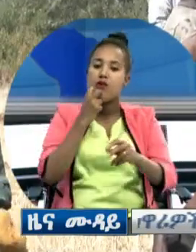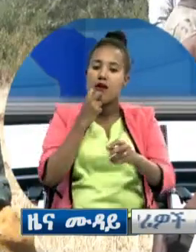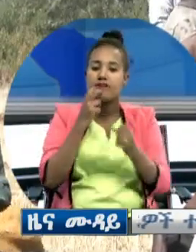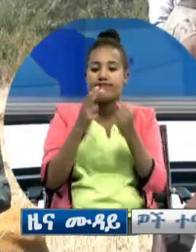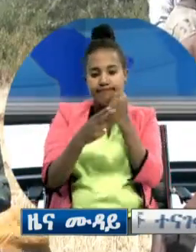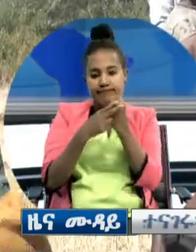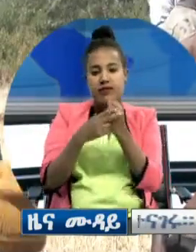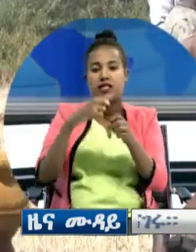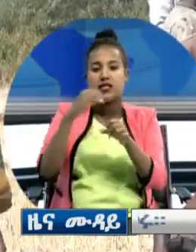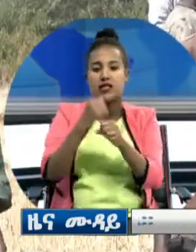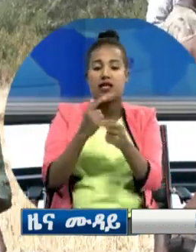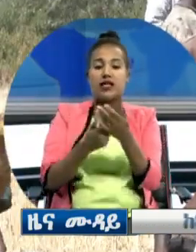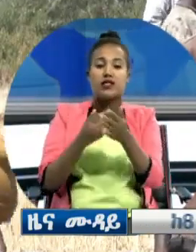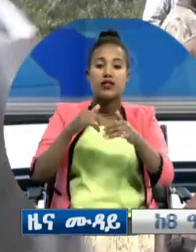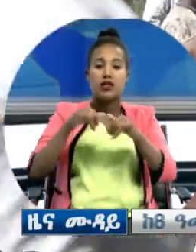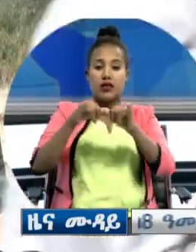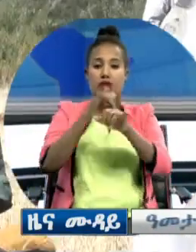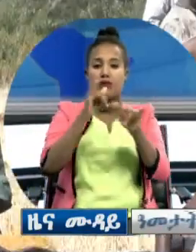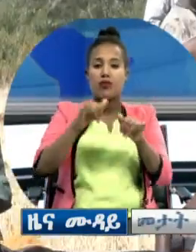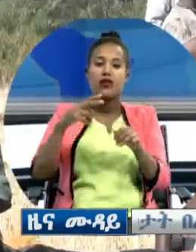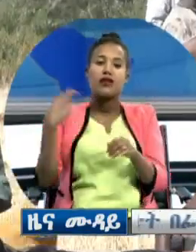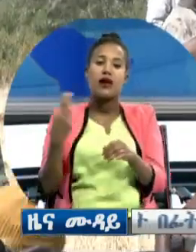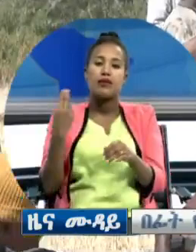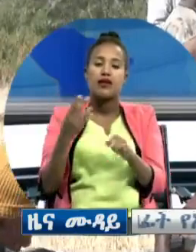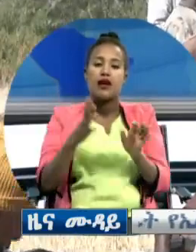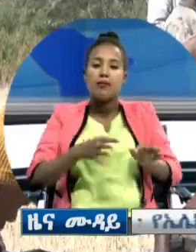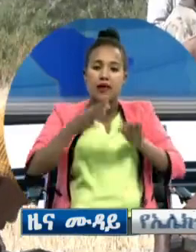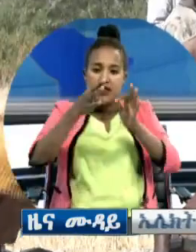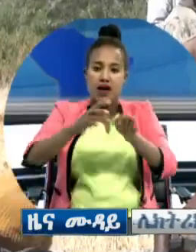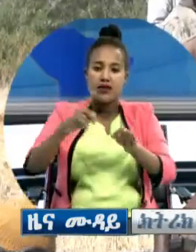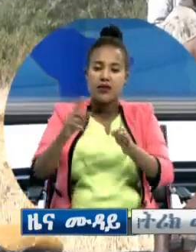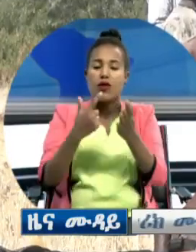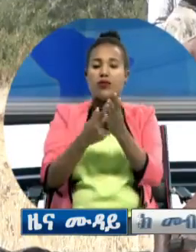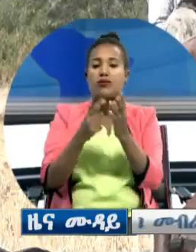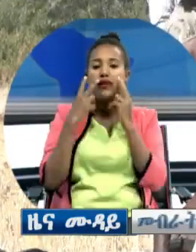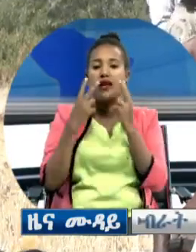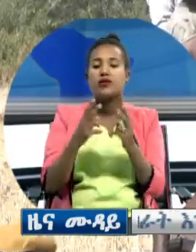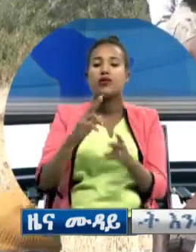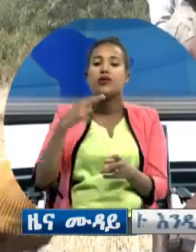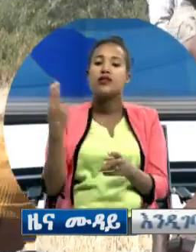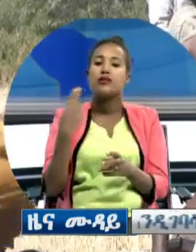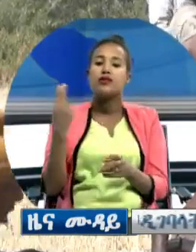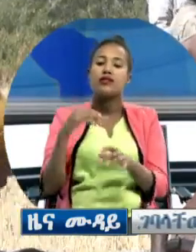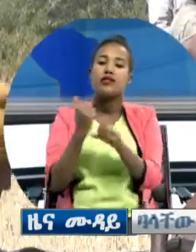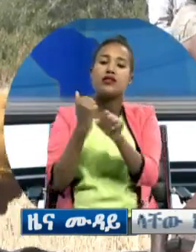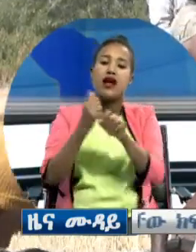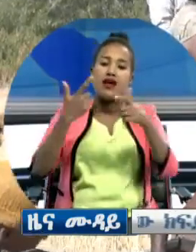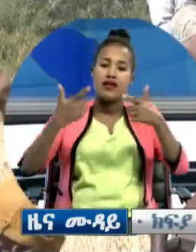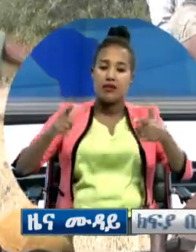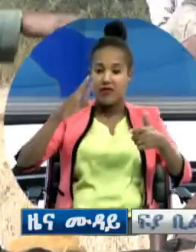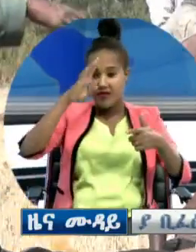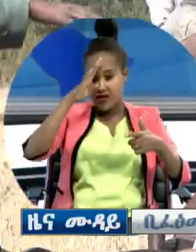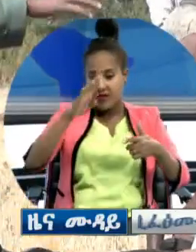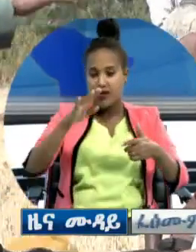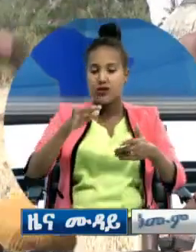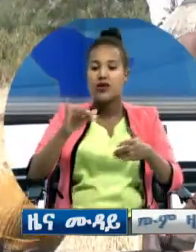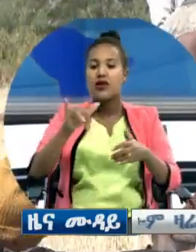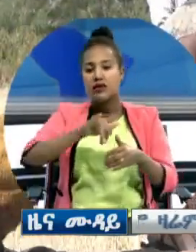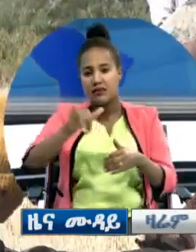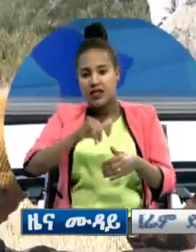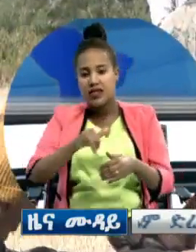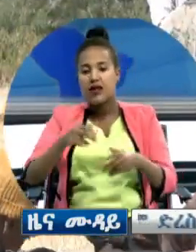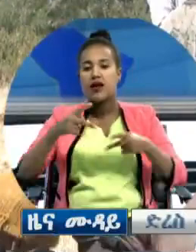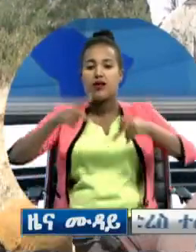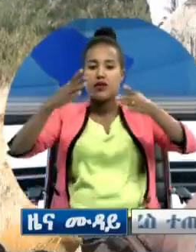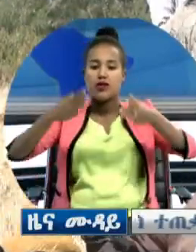እንይዛለን። ከዚህ ቀጥሎ ደግሞ ለተጠቃሚነት ማሸጋገር ስለሆነ አሁን የምናያቸው ጥቅሞች የስራ ዕድል የሚፈጠርባቸው እንደዚሁም ደግሞ አርሶ